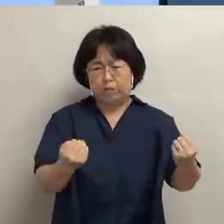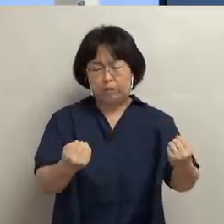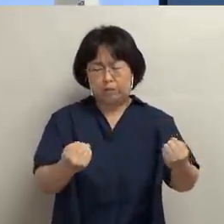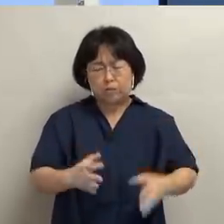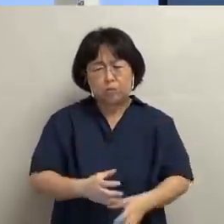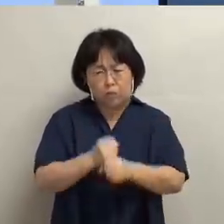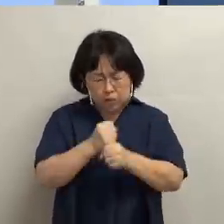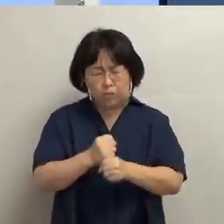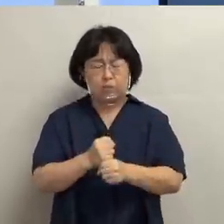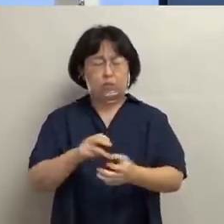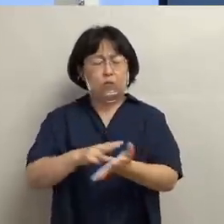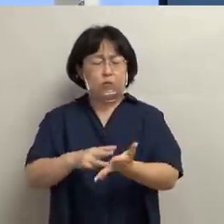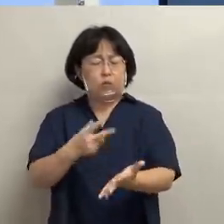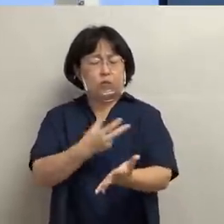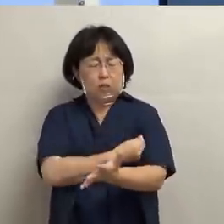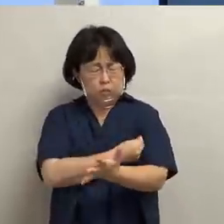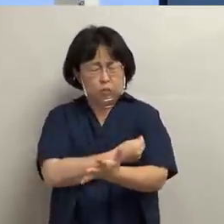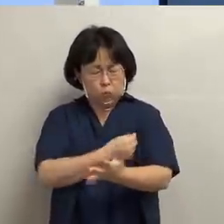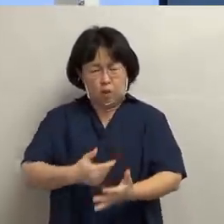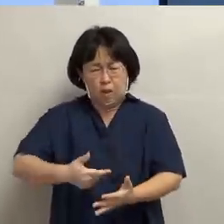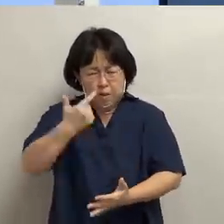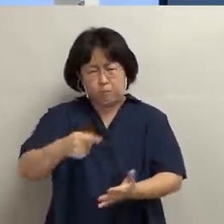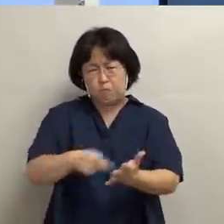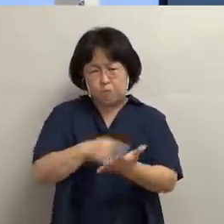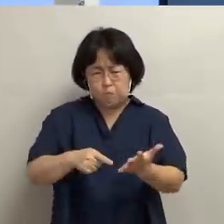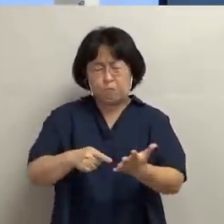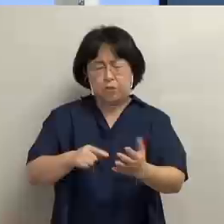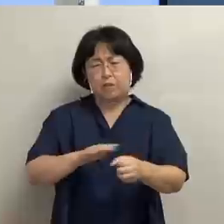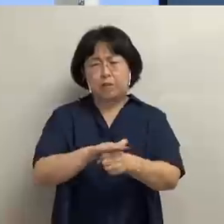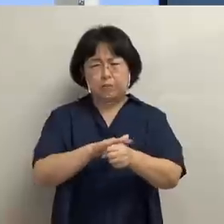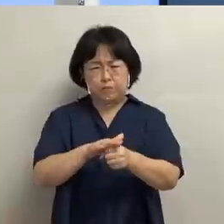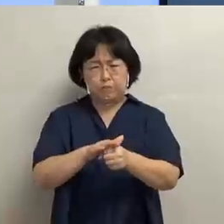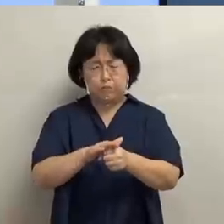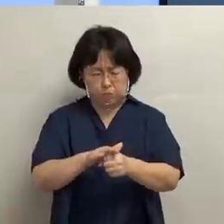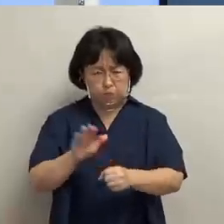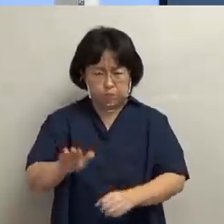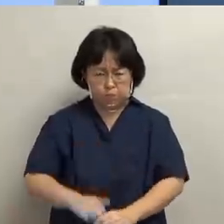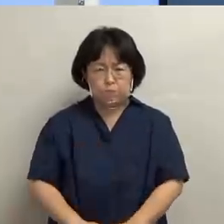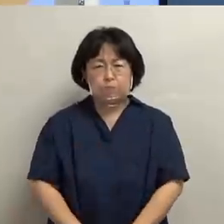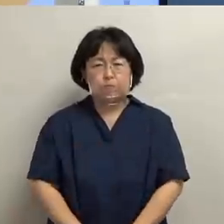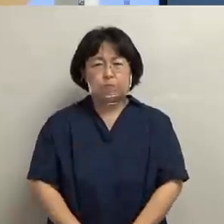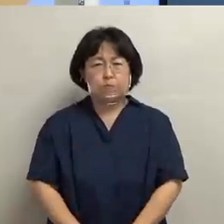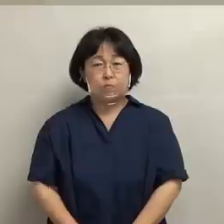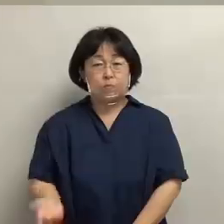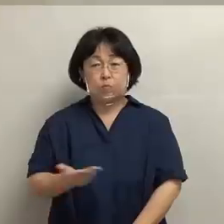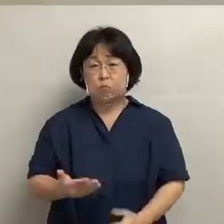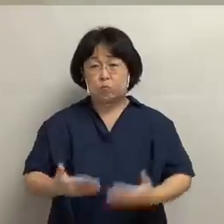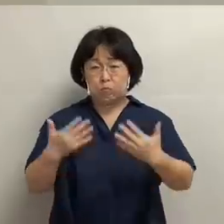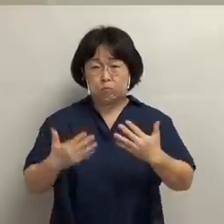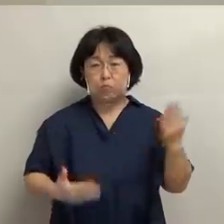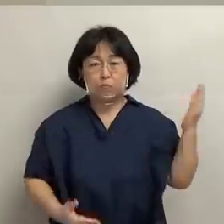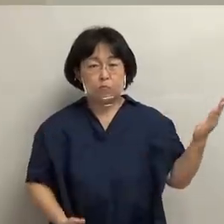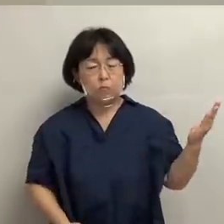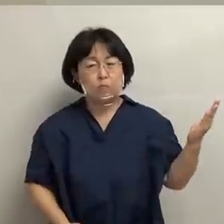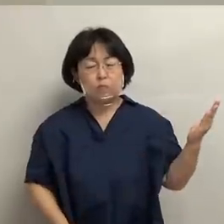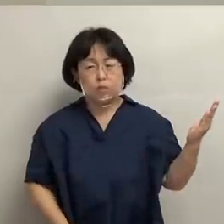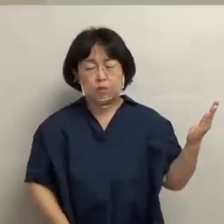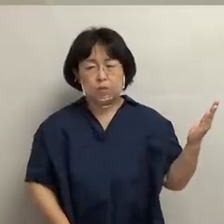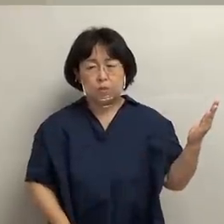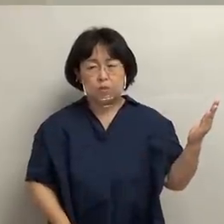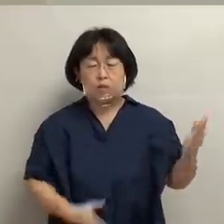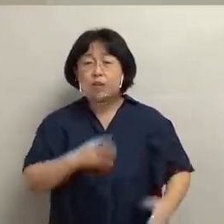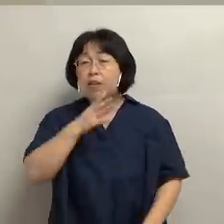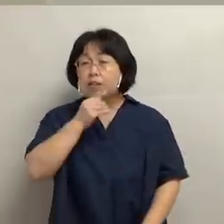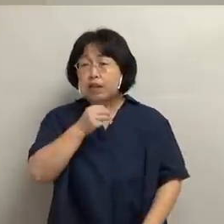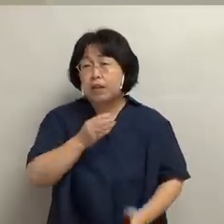させることが非常に大事だということをあらためて強調させていただきたいと思いますピノサイドをご覧下さい天気感染者の年代